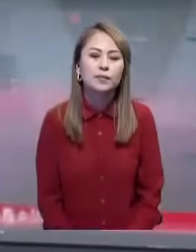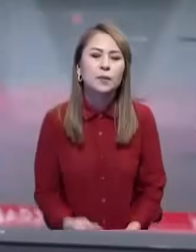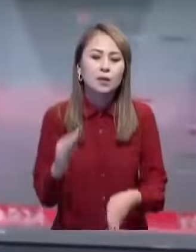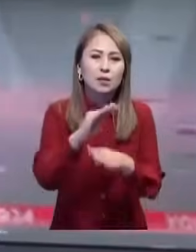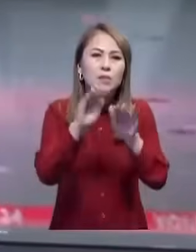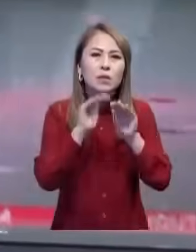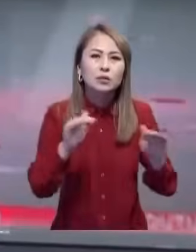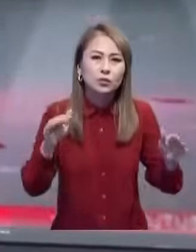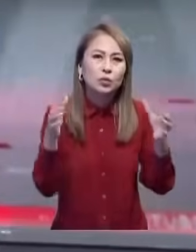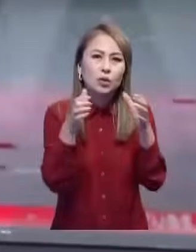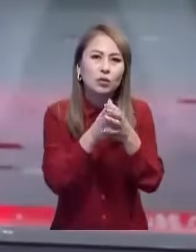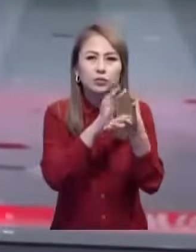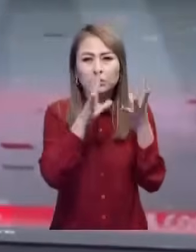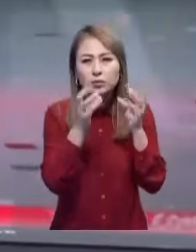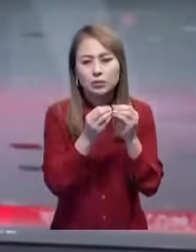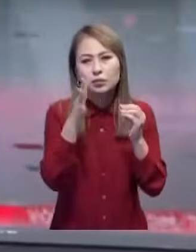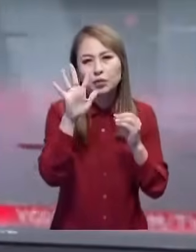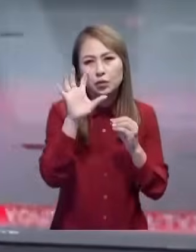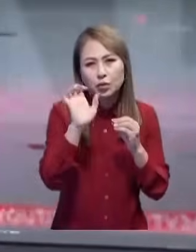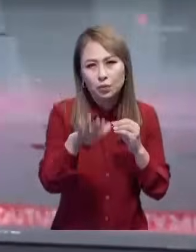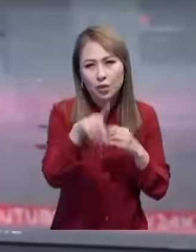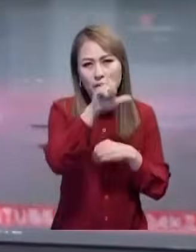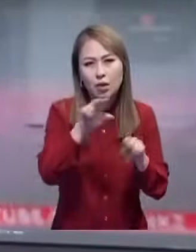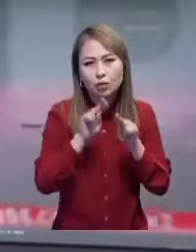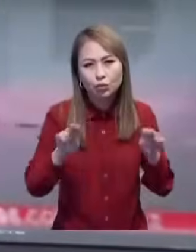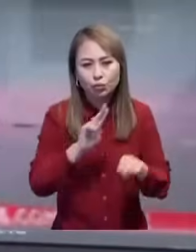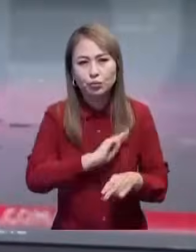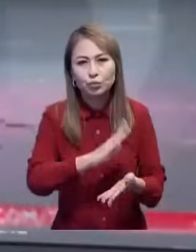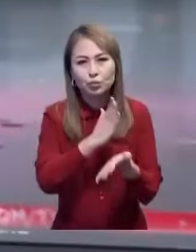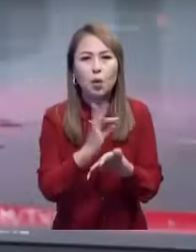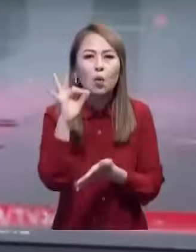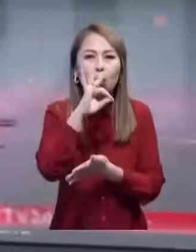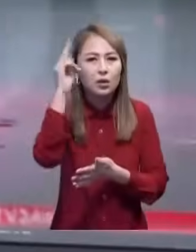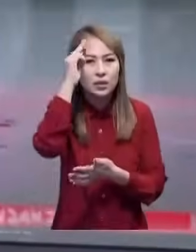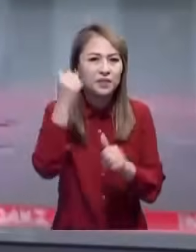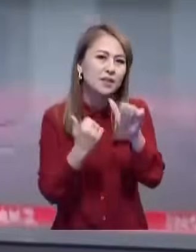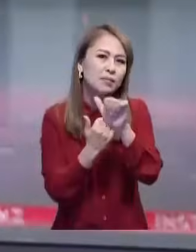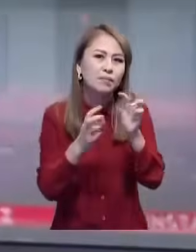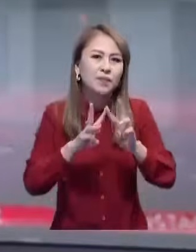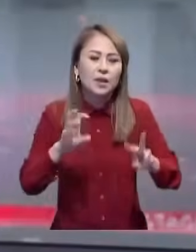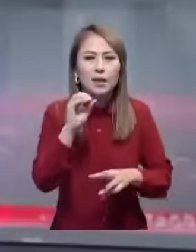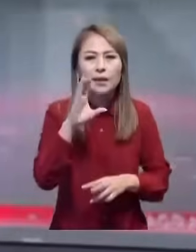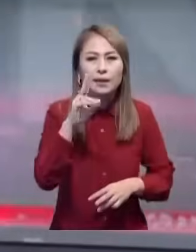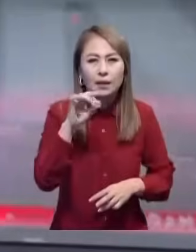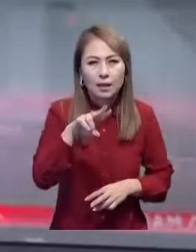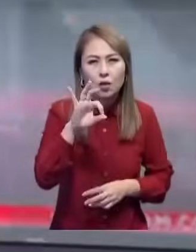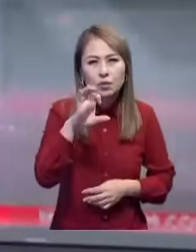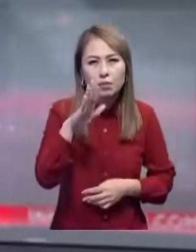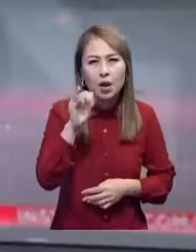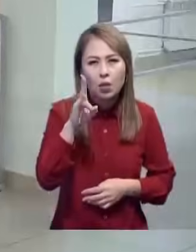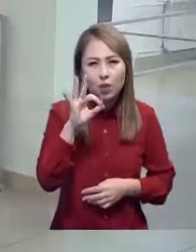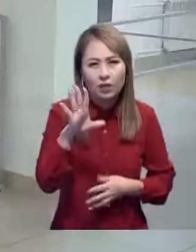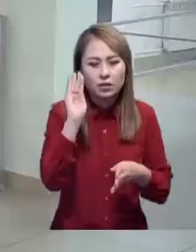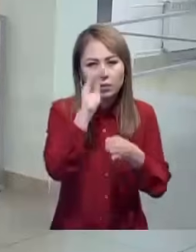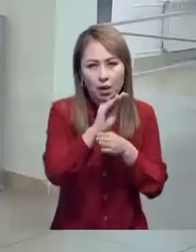Сондай-ақ елде балалар мүддесін қорғауға 500 мыңнан астам педагог жұмылдырылған. Бұл туралы оқу-ағарту вице-министрі Еділ Оспан